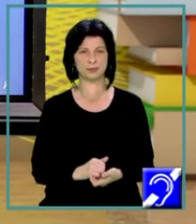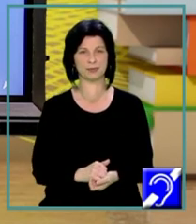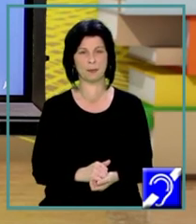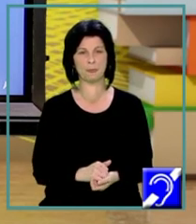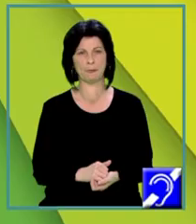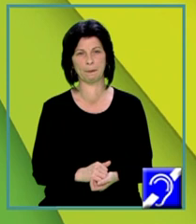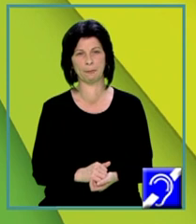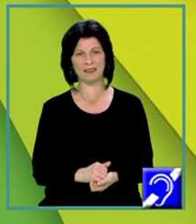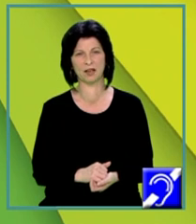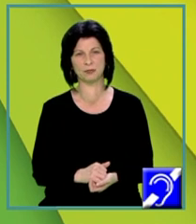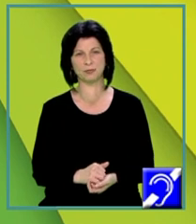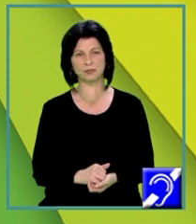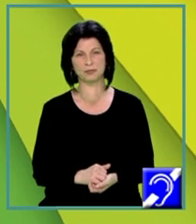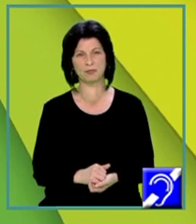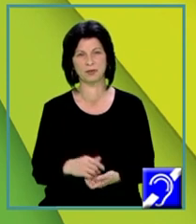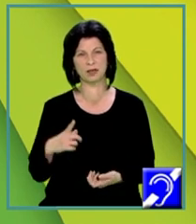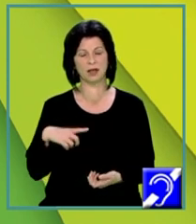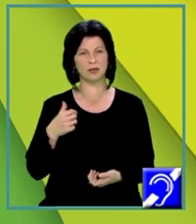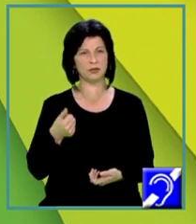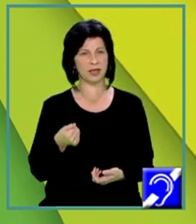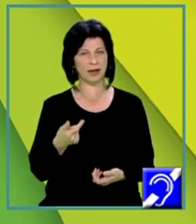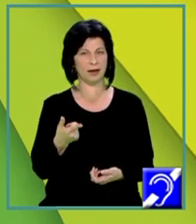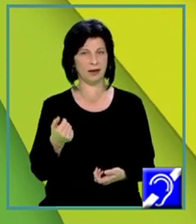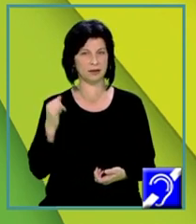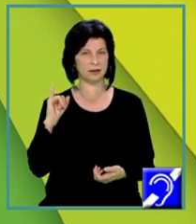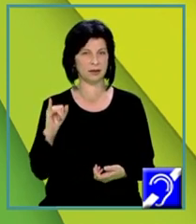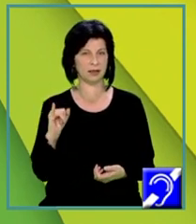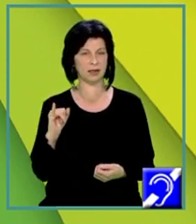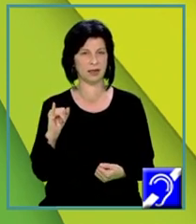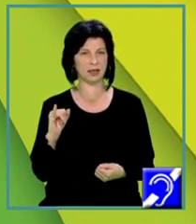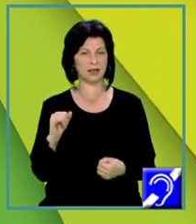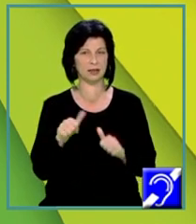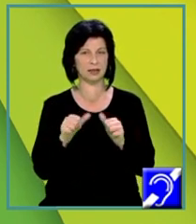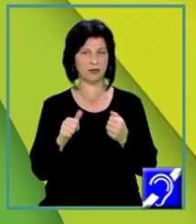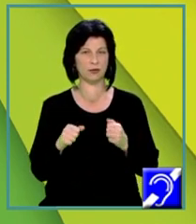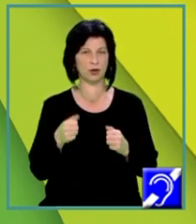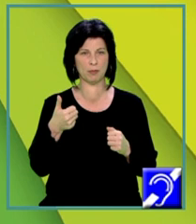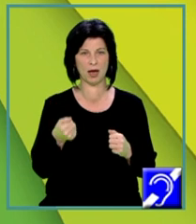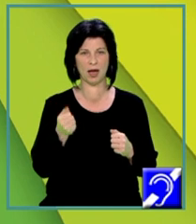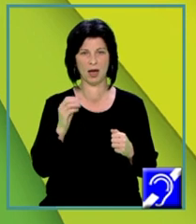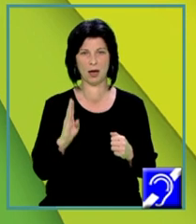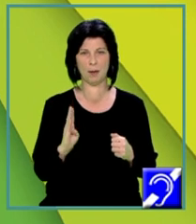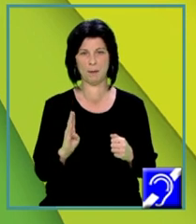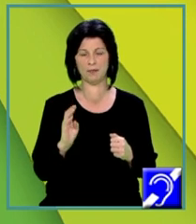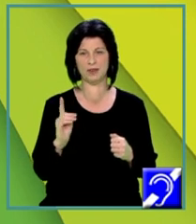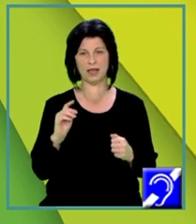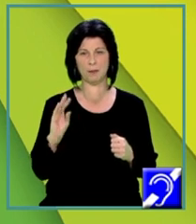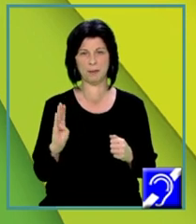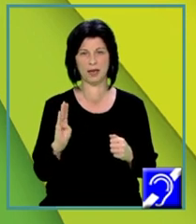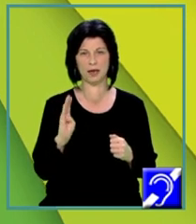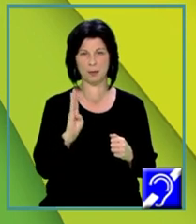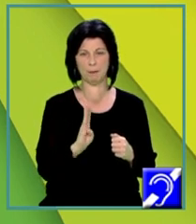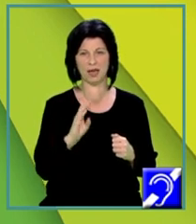tău este diferit de zero fi Deci matricea din i.am de formă a a b b a diferit de 0 2